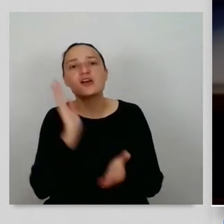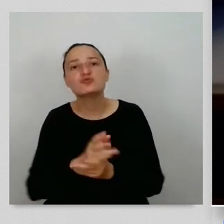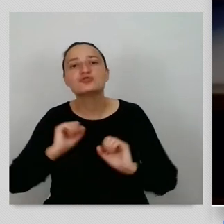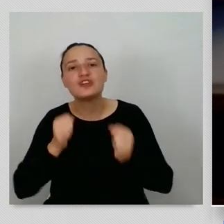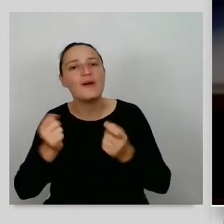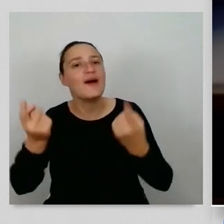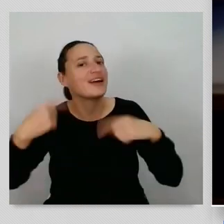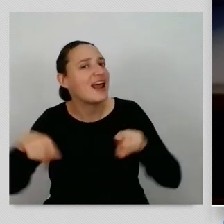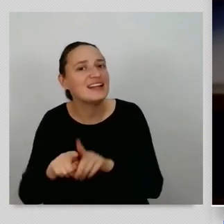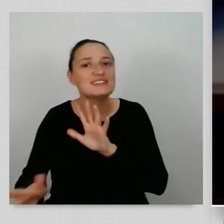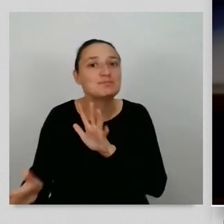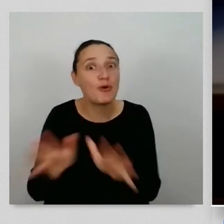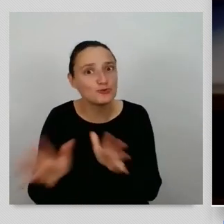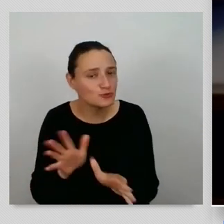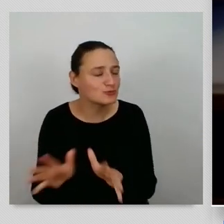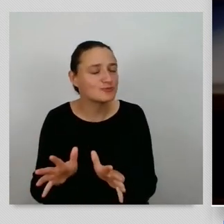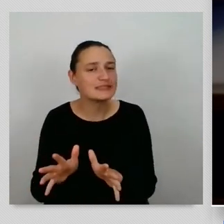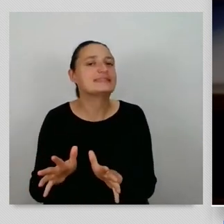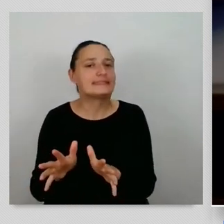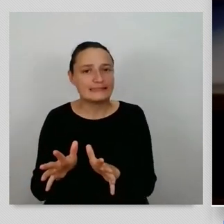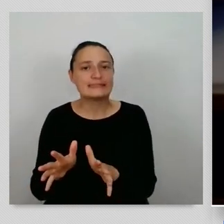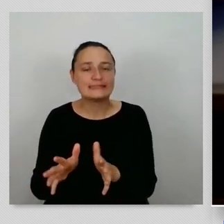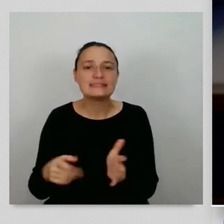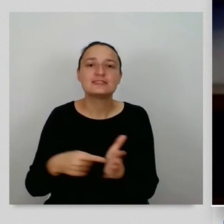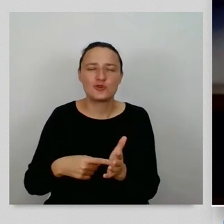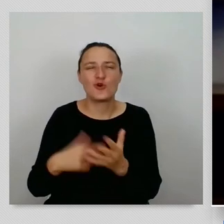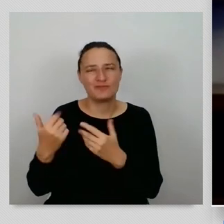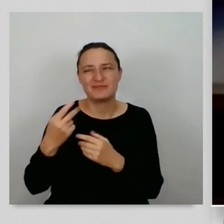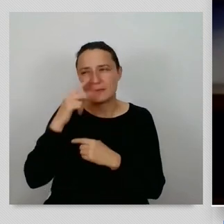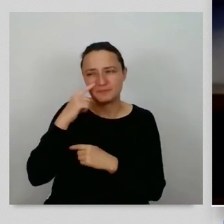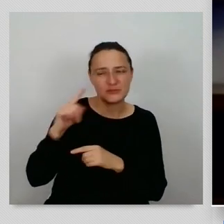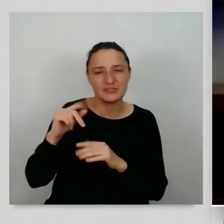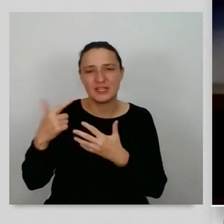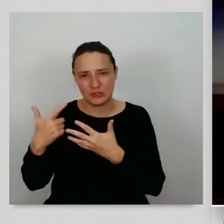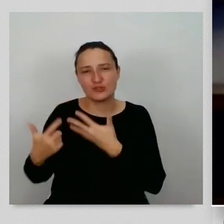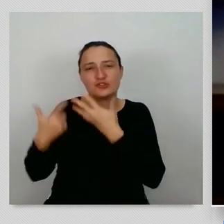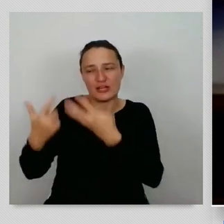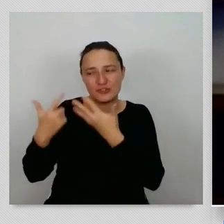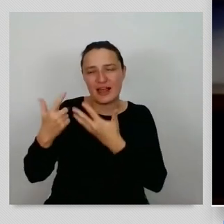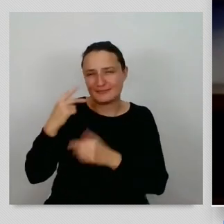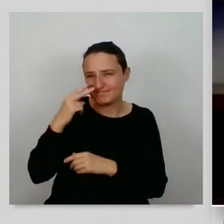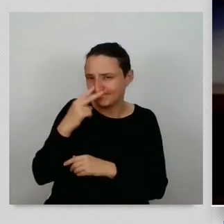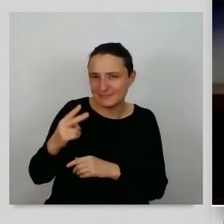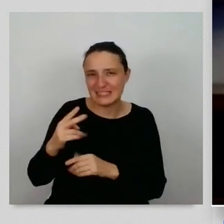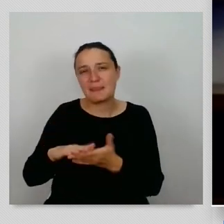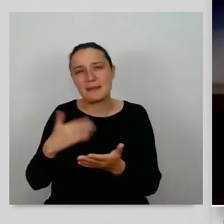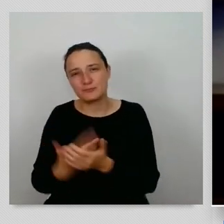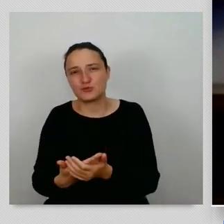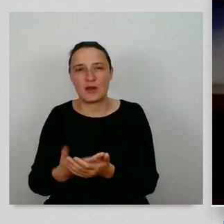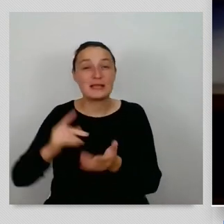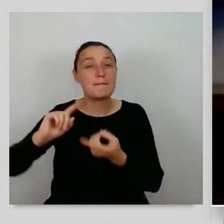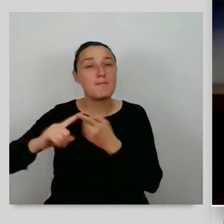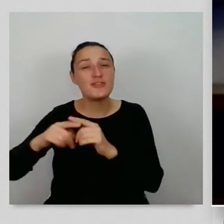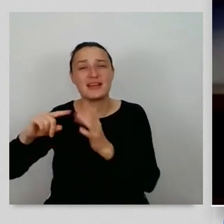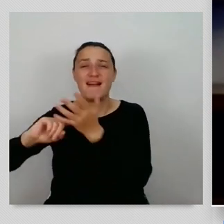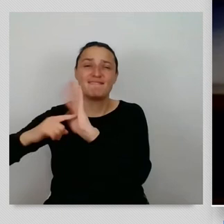działania, które mamy w ostatnich 6 latach, to najpierw kwestia energetyki wiatrowej, ale w tej chwili te rozwiązania, które wiążą